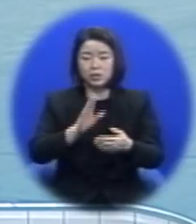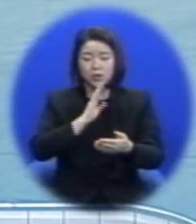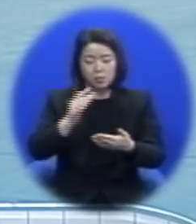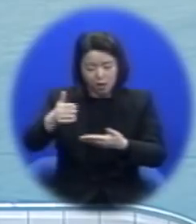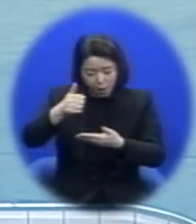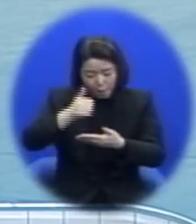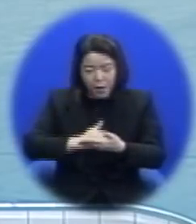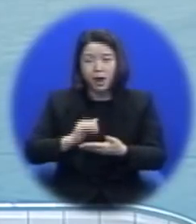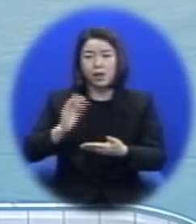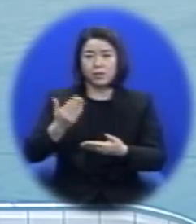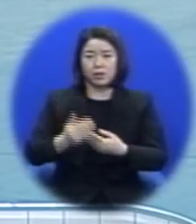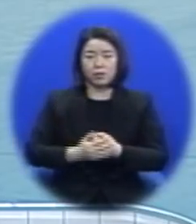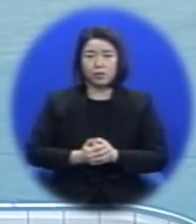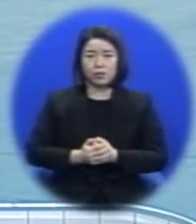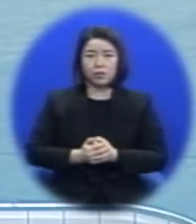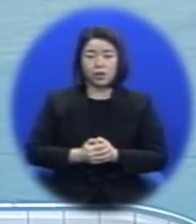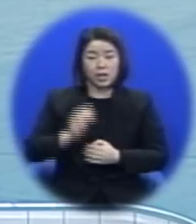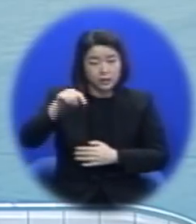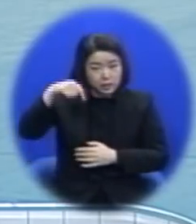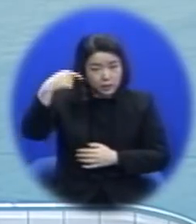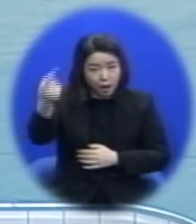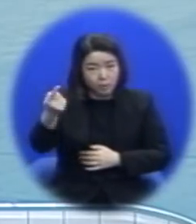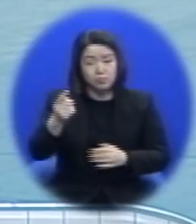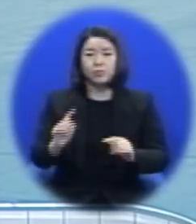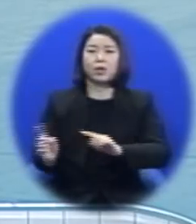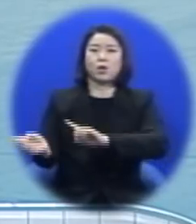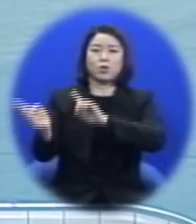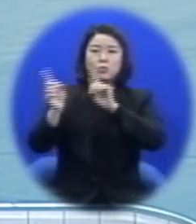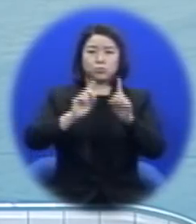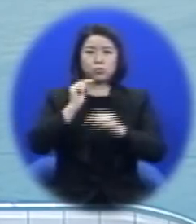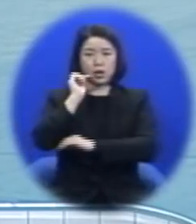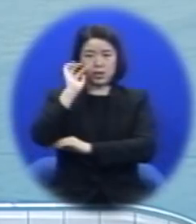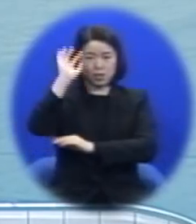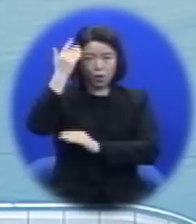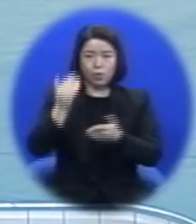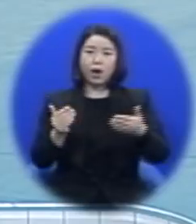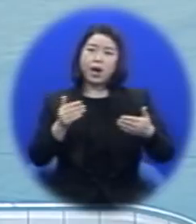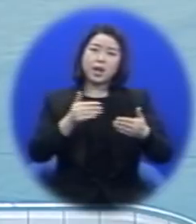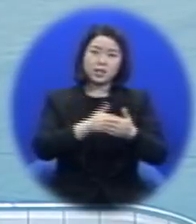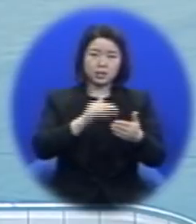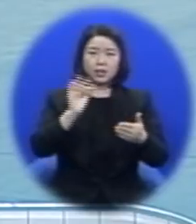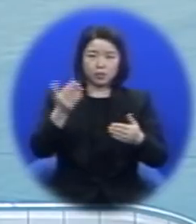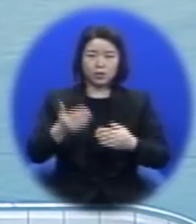받아들여야 하는 거구나. 그 다음에는 부활의 영광에 이르게 되는 거구나.